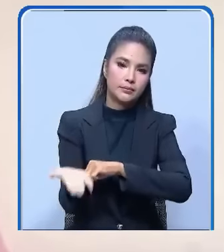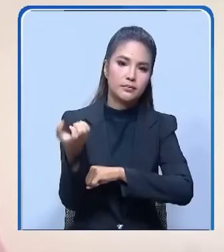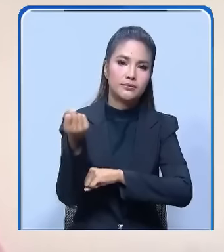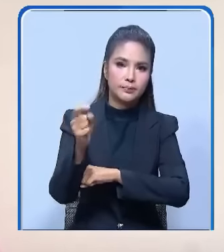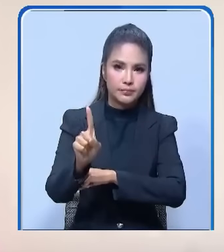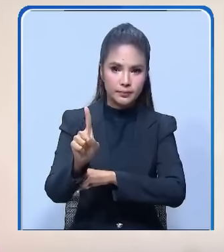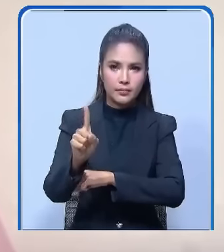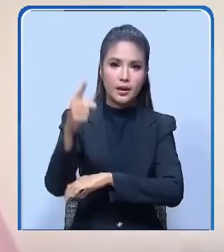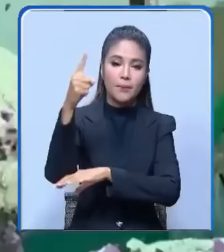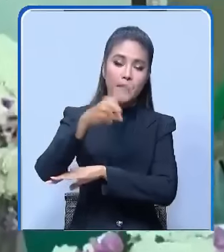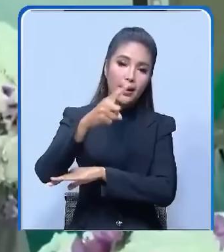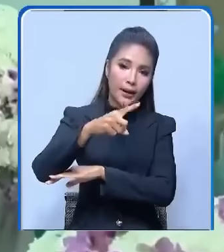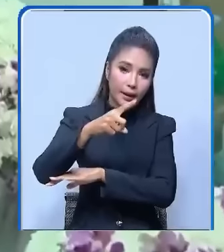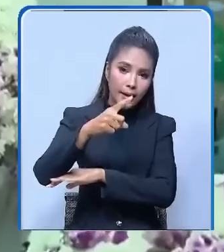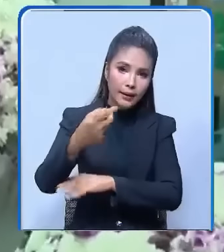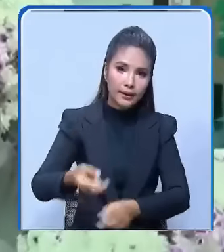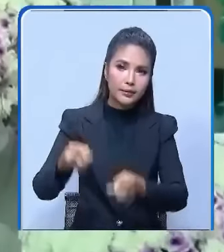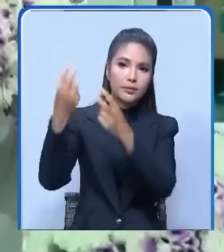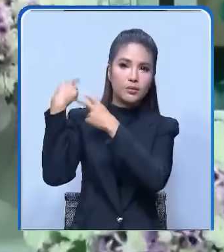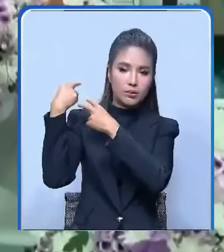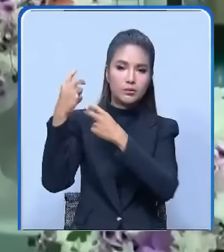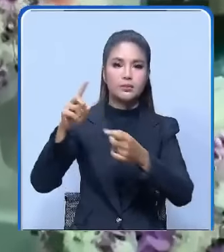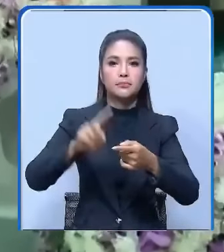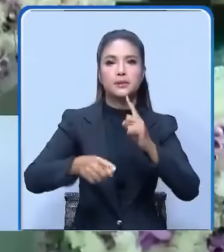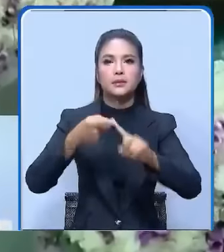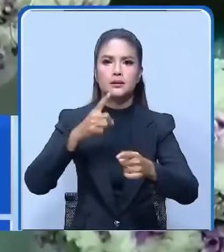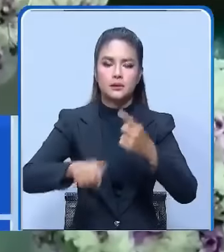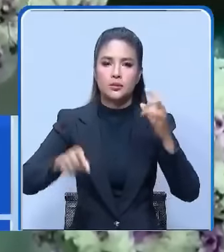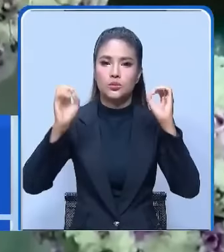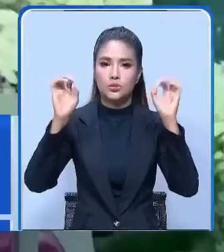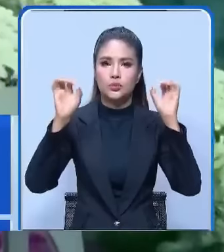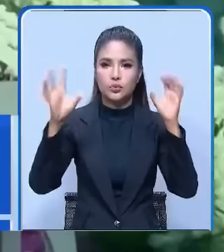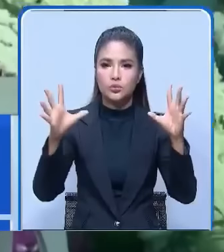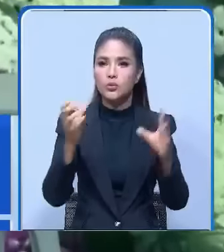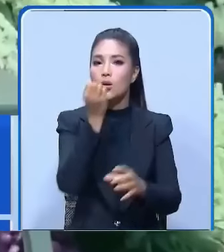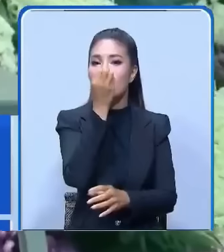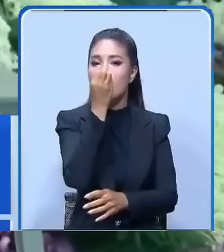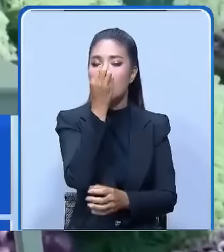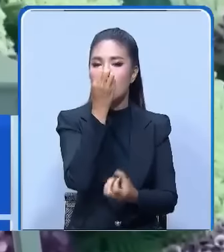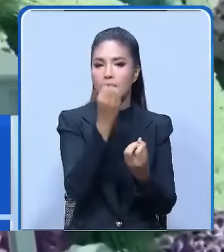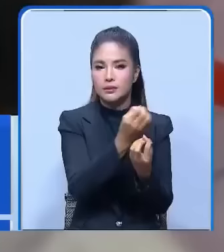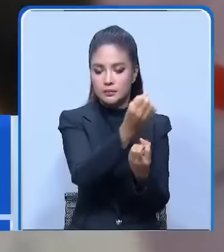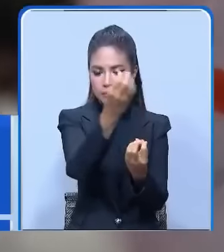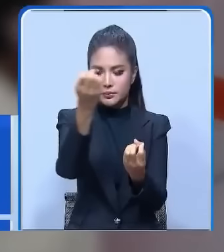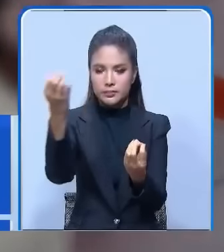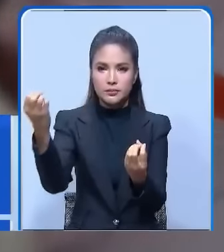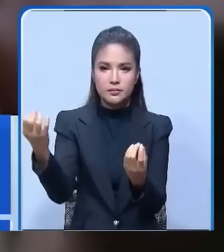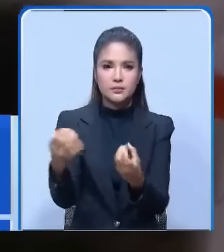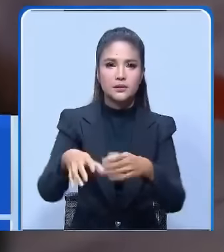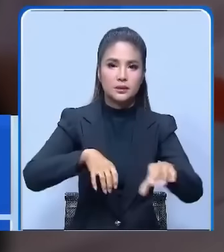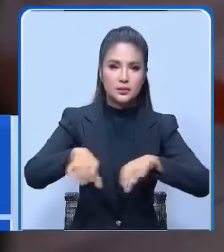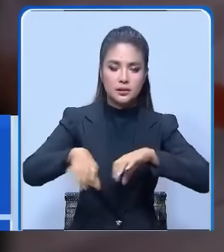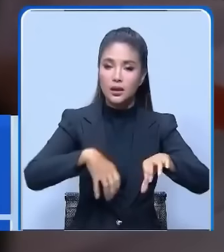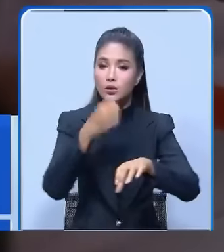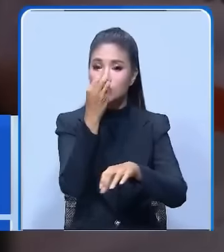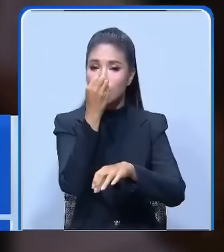วันเดียวกันค่ะธรรมดาเพื่อนๆคุณครูช่างทำดอกไม้เนี่ยค่ะมาช่วยกันจัดวางดอกไม้สดนะคะ